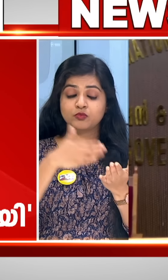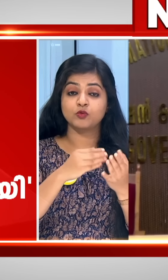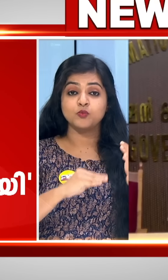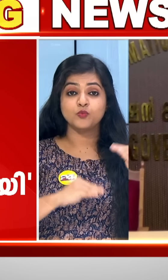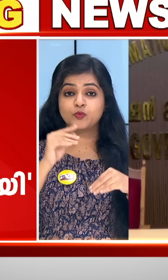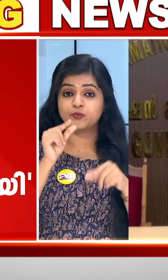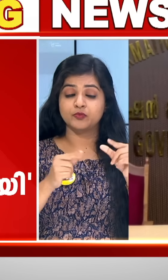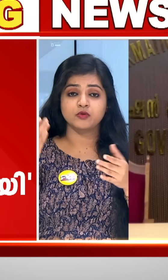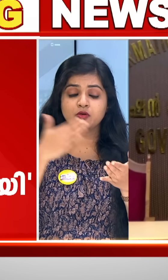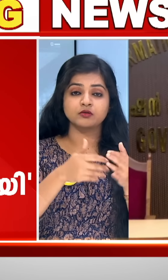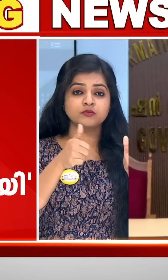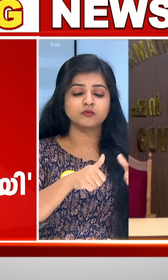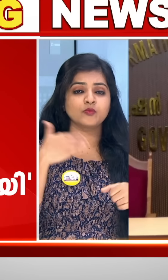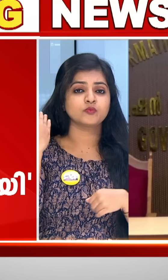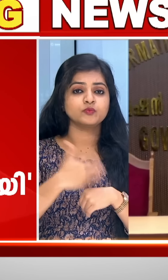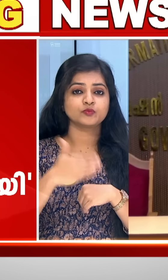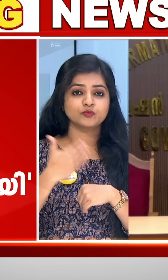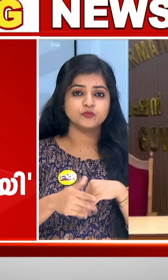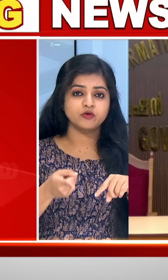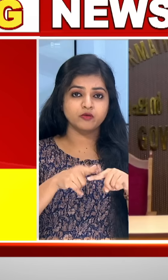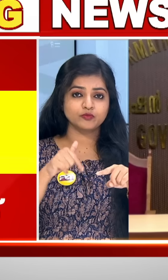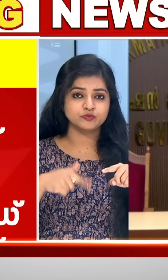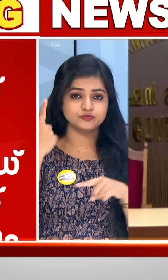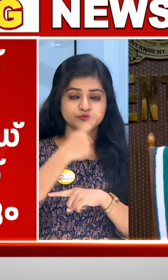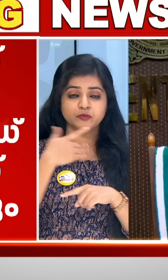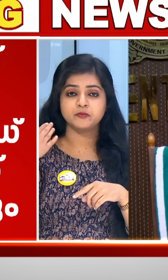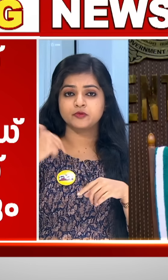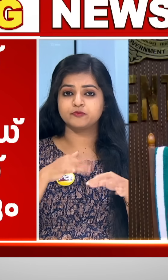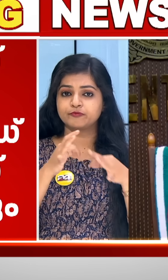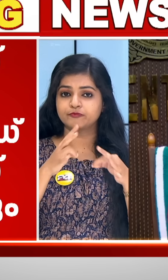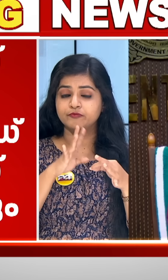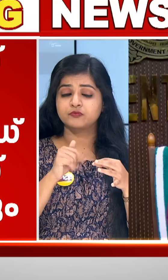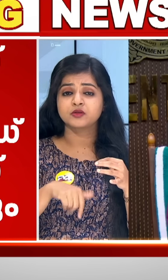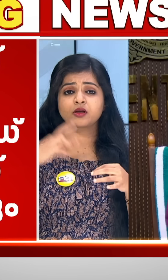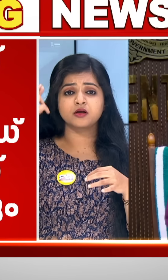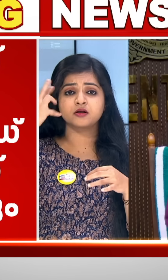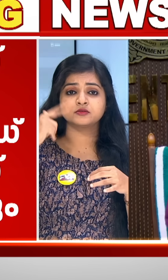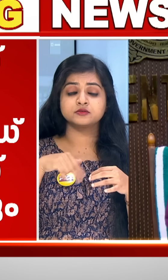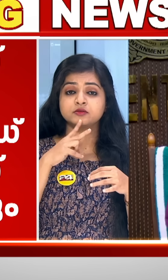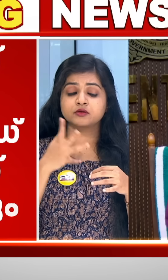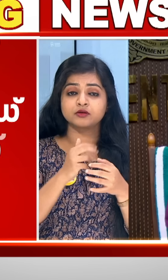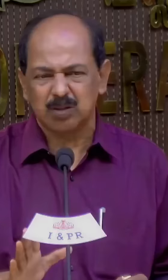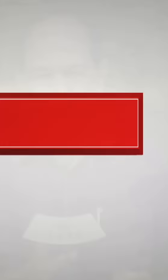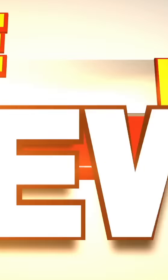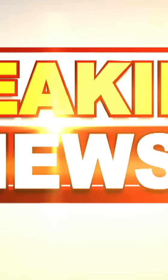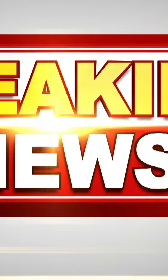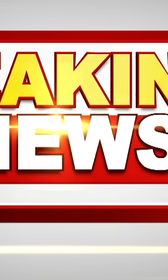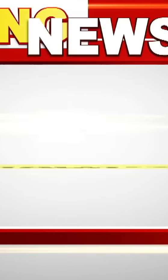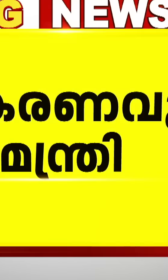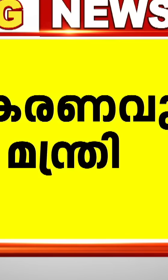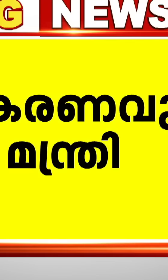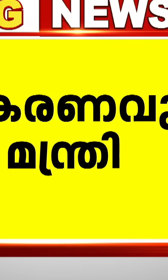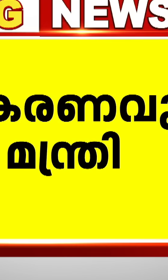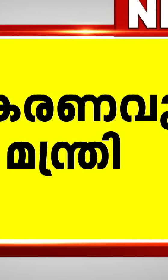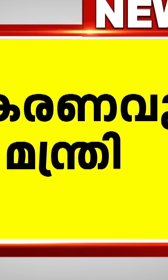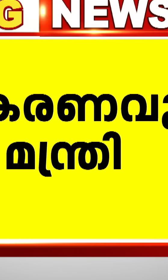മസ്റ്ററിങ് നടന്നില്ല എന്നുള്ളതാണ് ഏറ്റവും പ്രധാനമായും ഈ ഘട്ടത്തിൽ മന്ത്രിയുടെ ഉൾപ്പെടെ പറയുന്നു അതിന്റെ കാരണം വ്യക്തമാക്കുന്നത് ഈ രണ്ട് മൂന്ന് യോഗങ്ങൾ ഇതിനിടയിൽ നടന്നു ആ യോഗങ്ങളിൽ